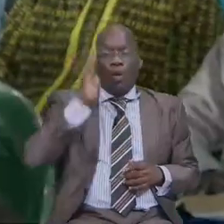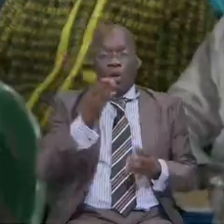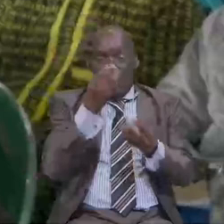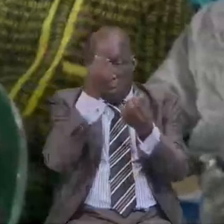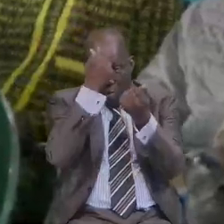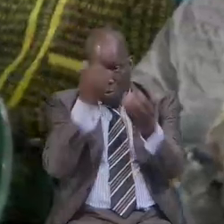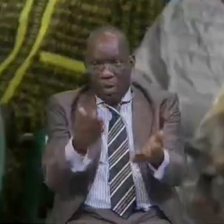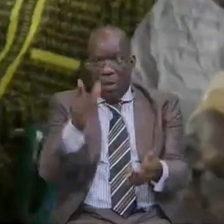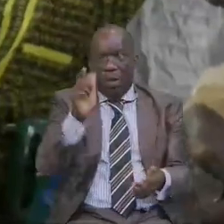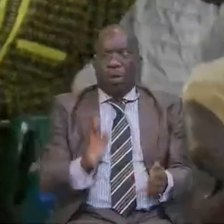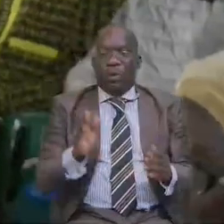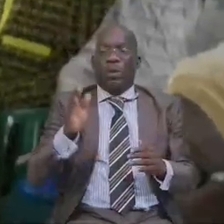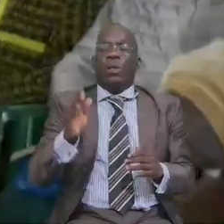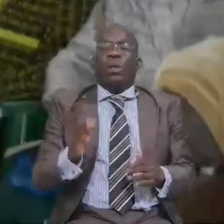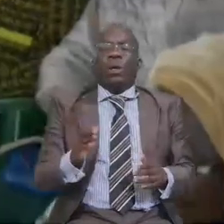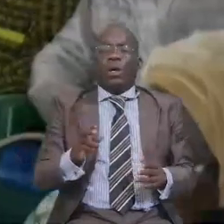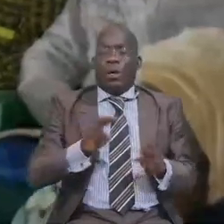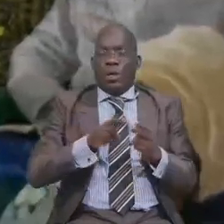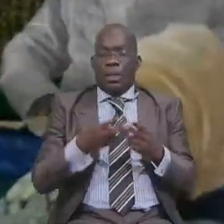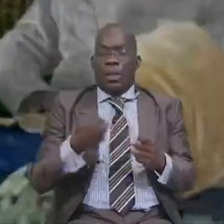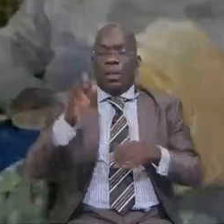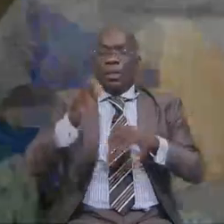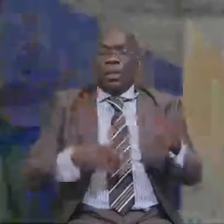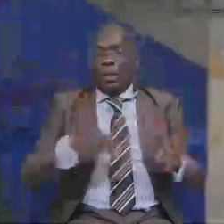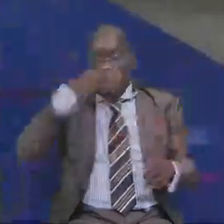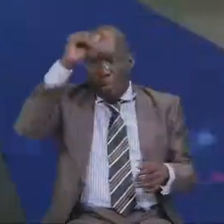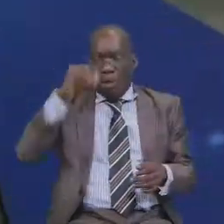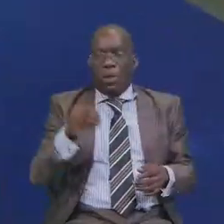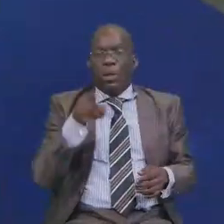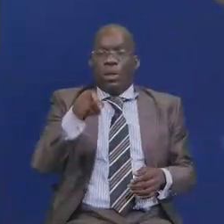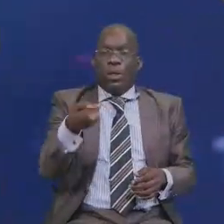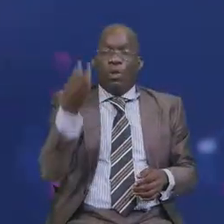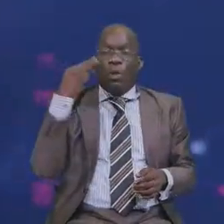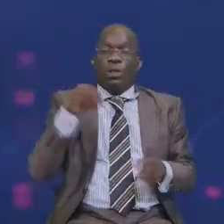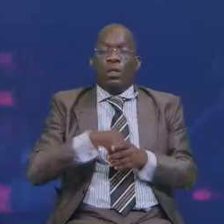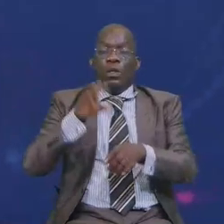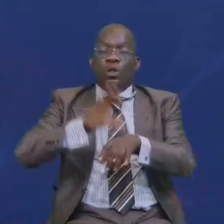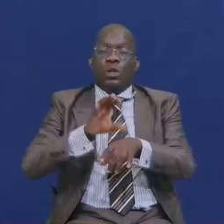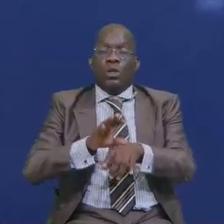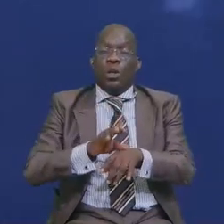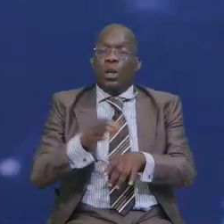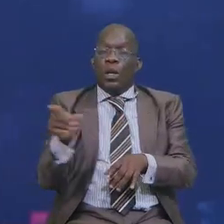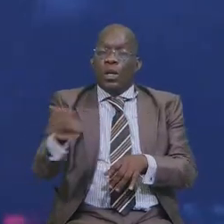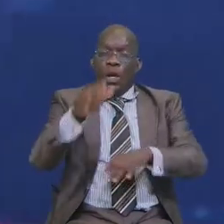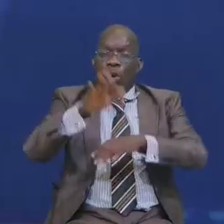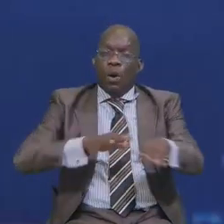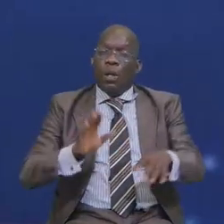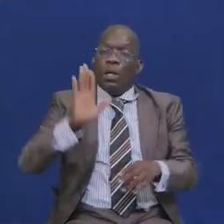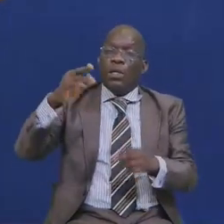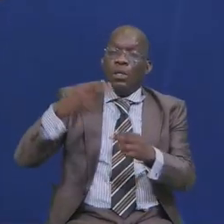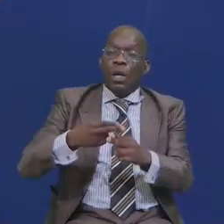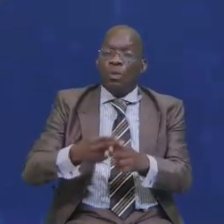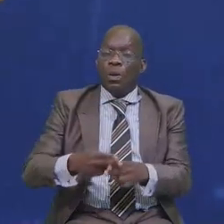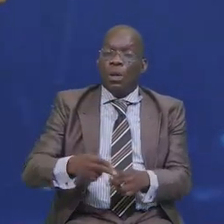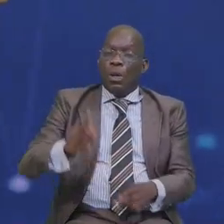hommes. Finalement, j'étais à l'église. Et j'ai entendu mon nom. Et